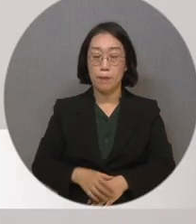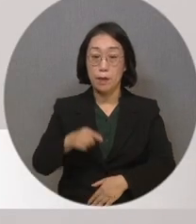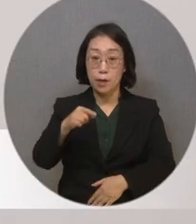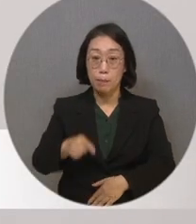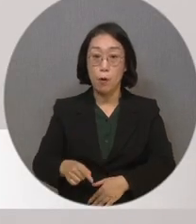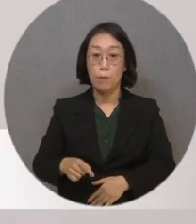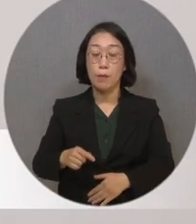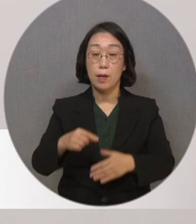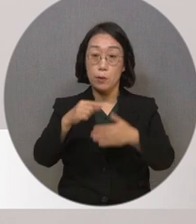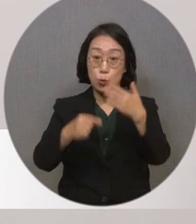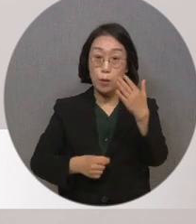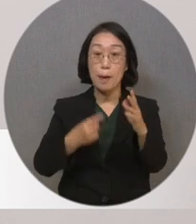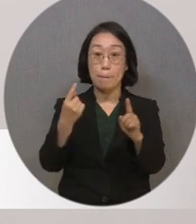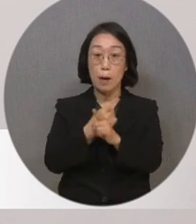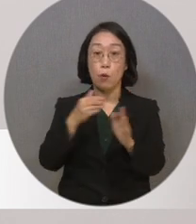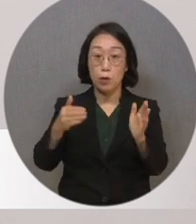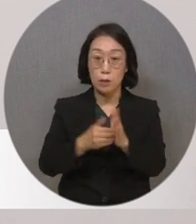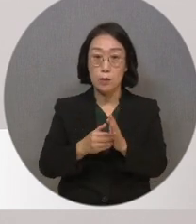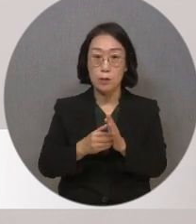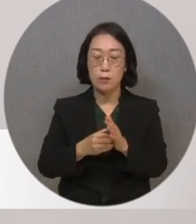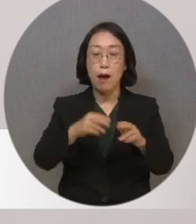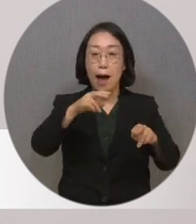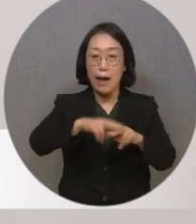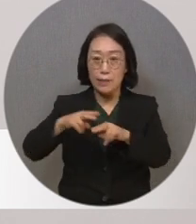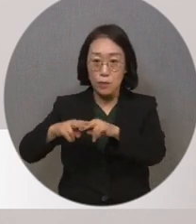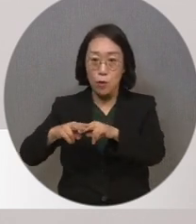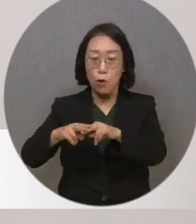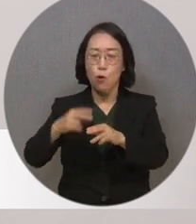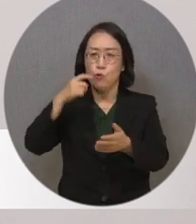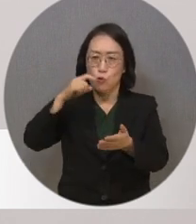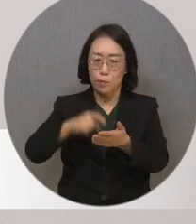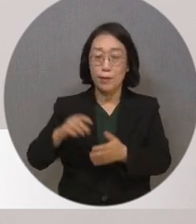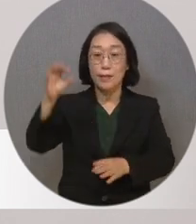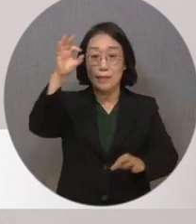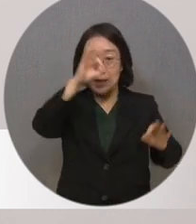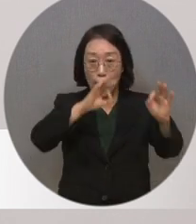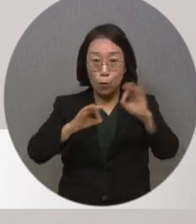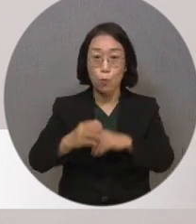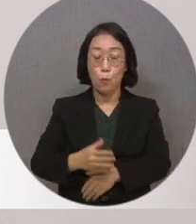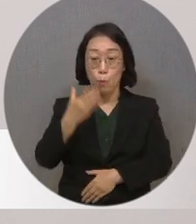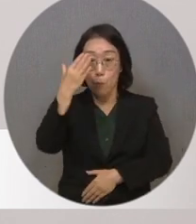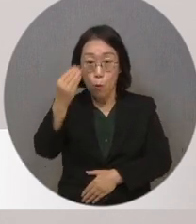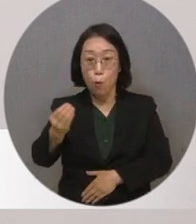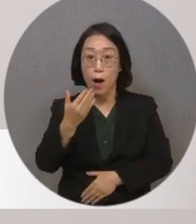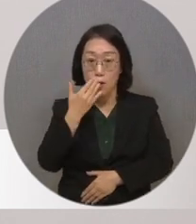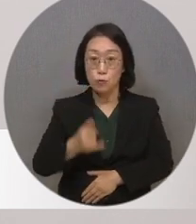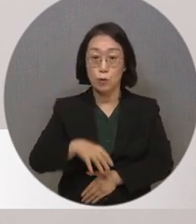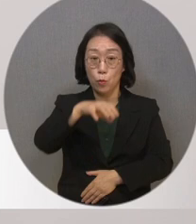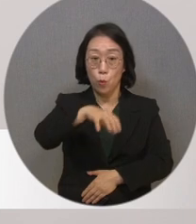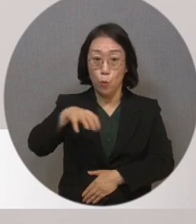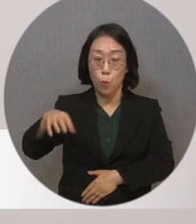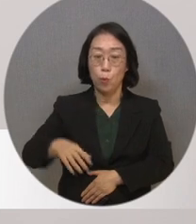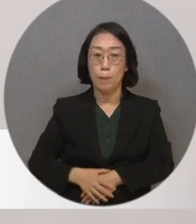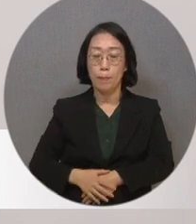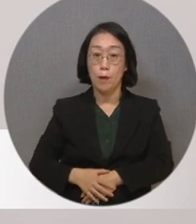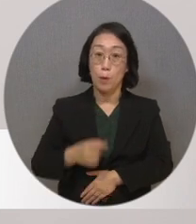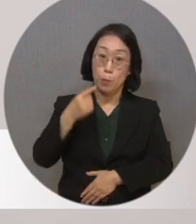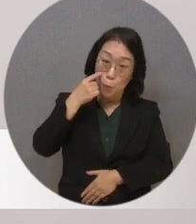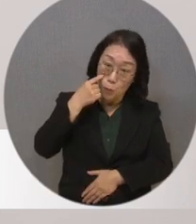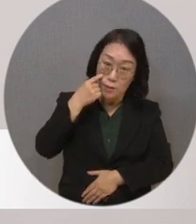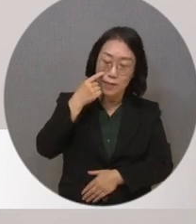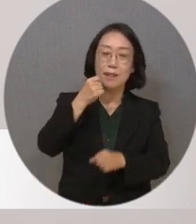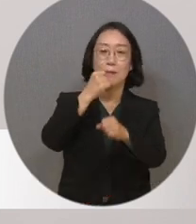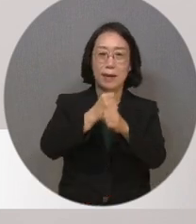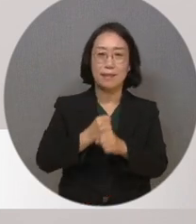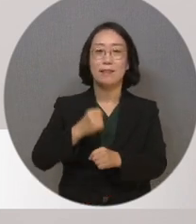개정으로 최적 관람석을 쉽게 찾고 이용할 수 있도록 해당 시설에 표기하도록